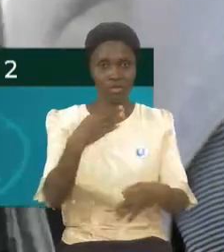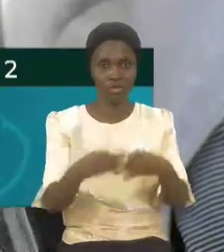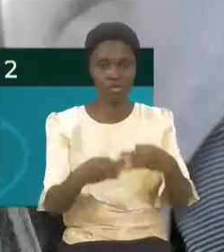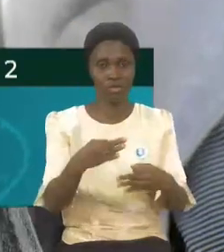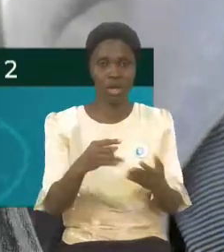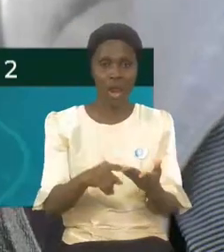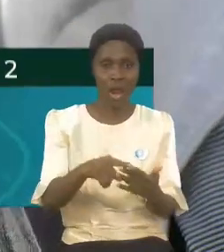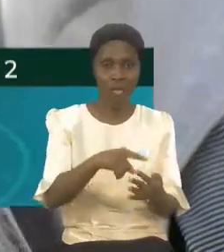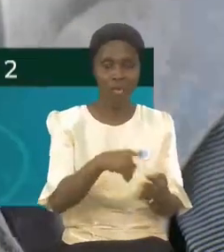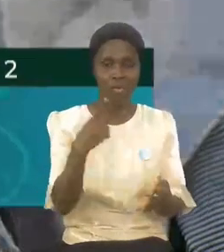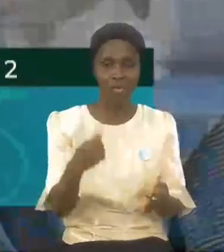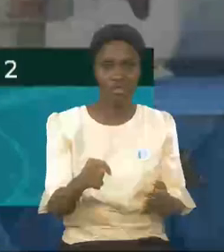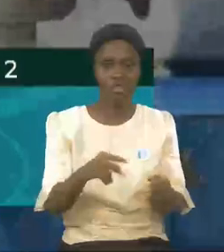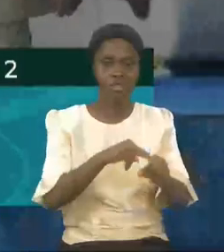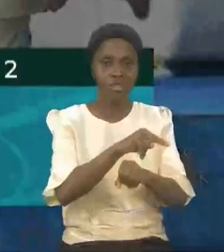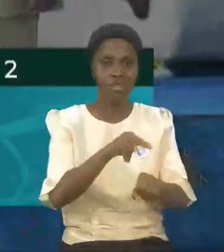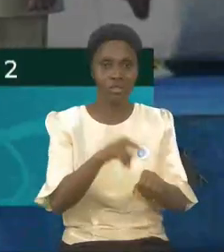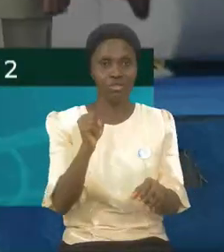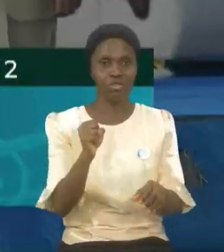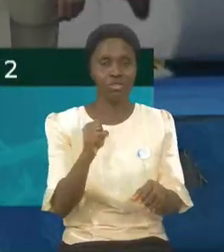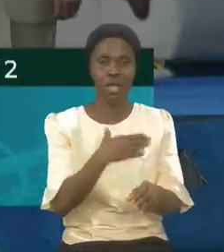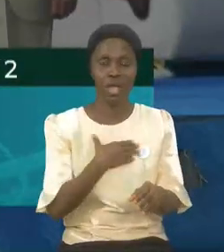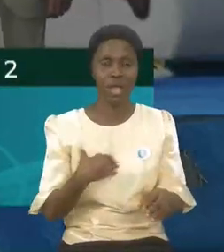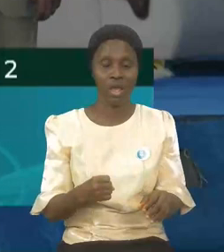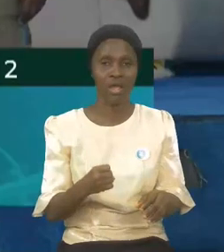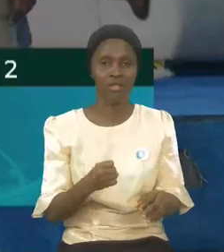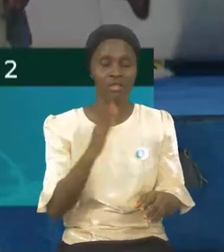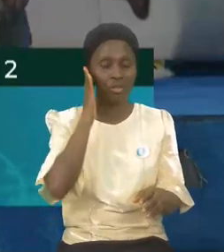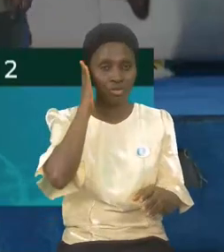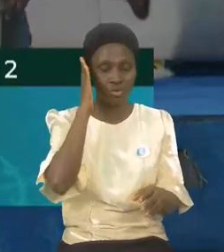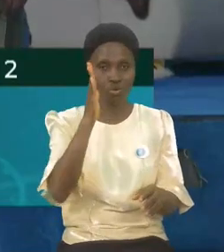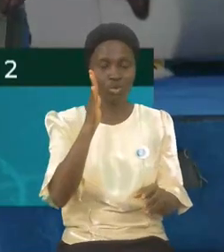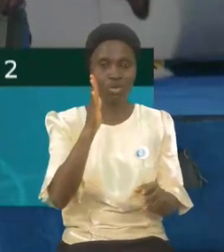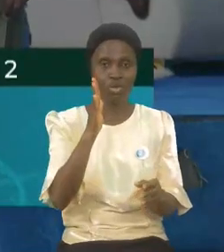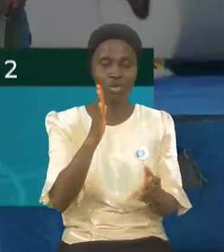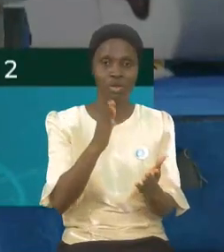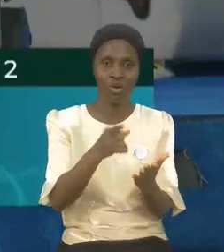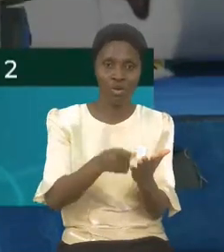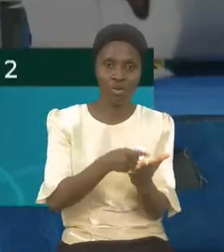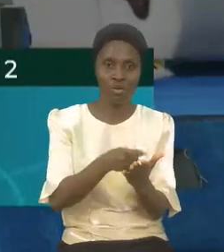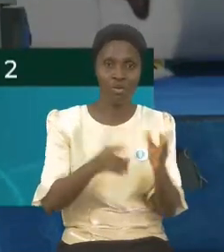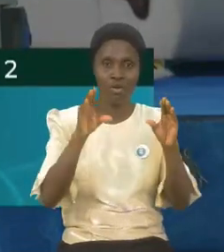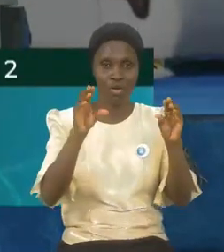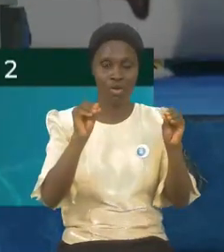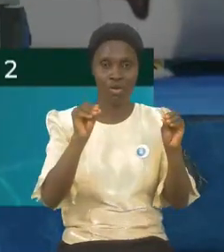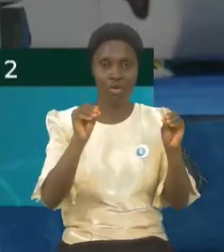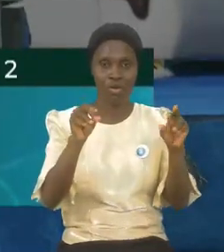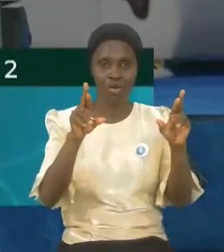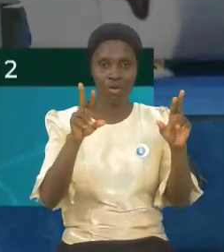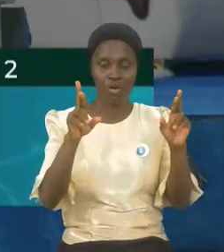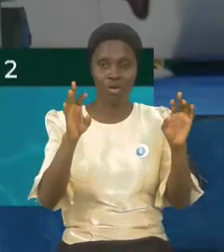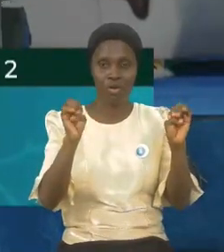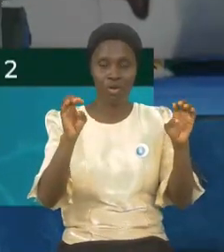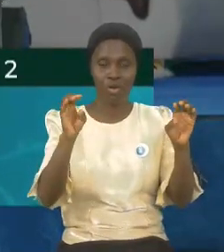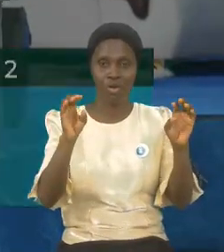chapitre 2, verset 4. Il sera le juge des nations,